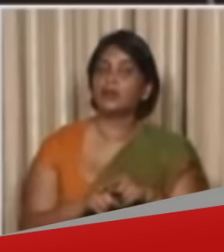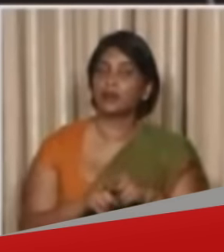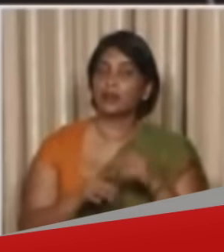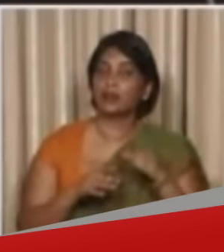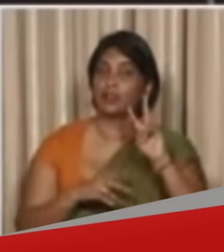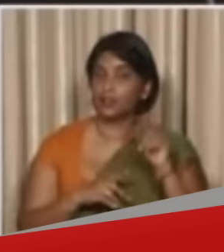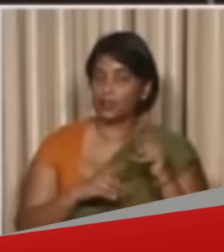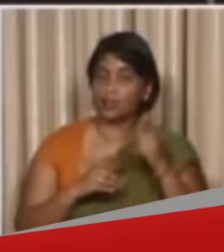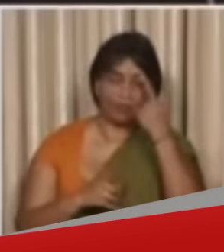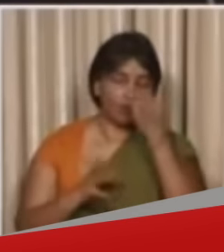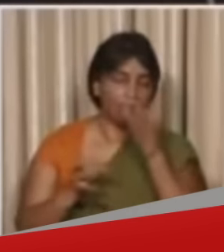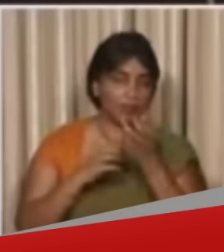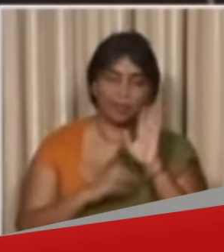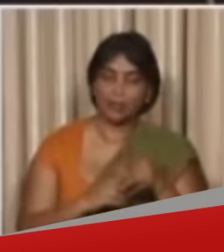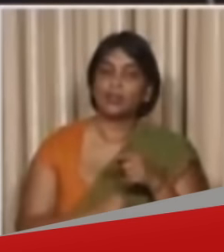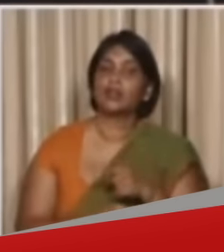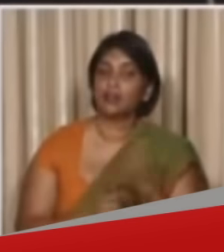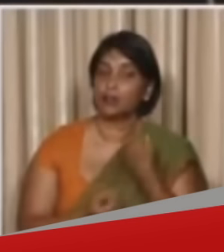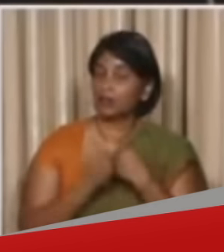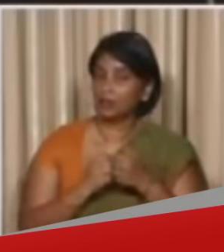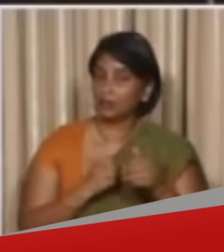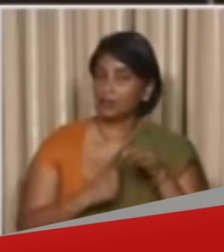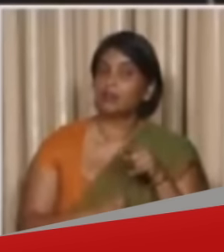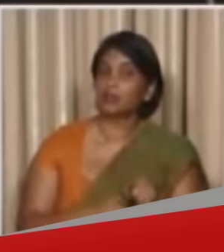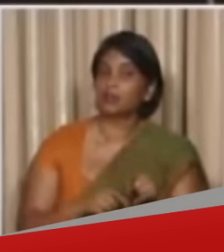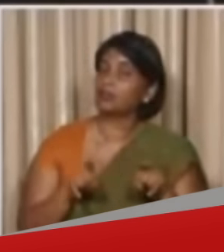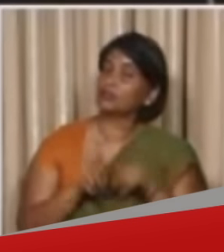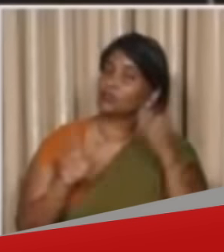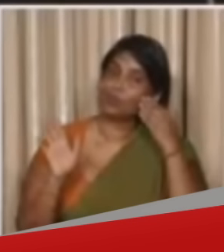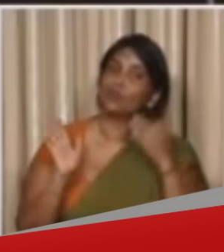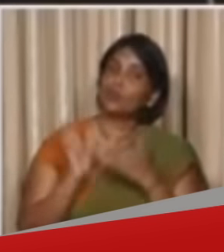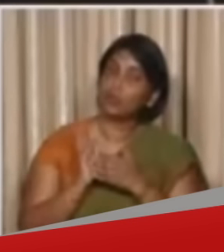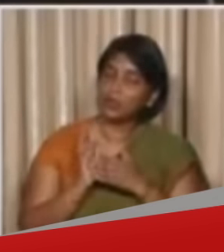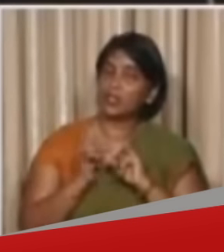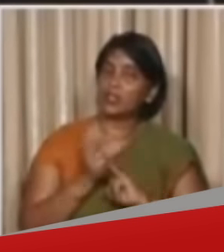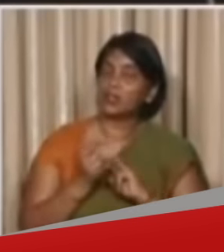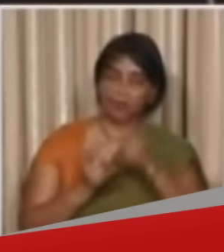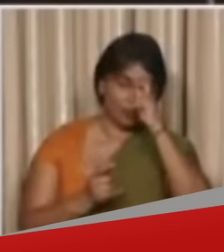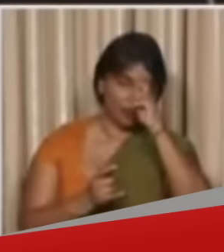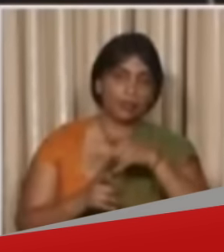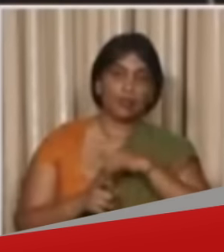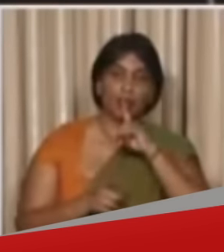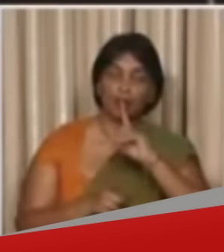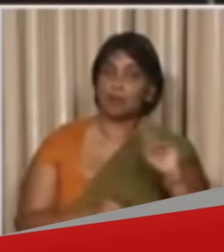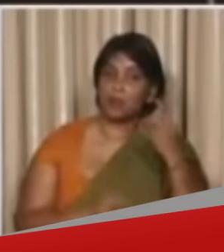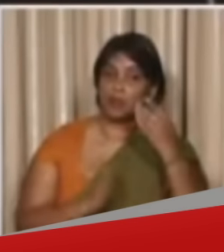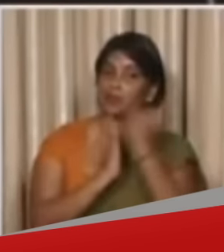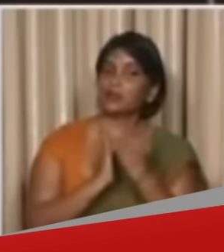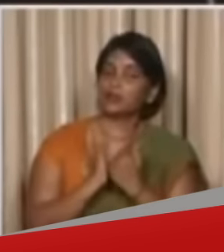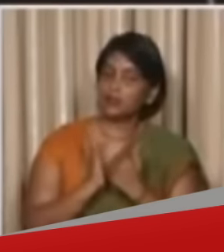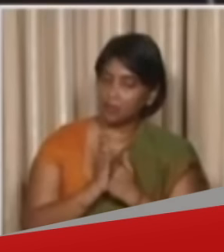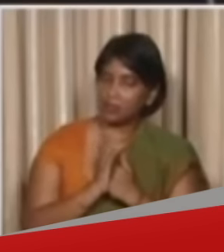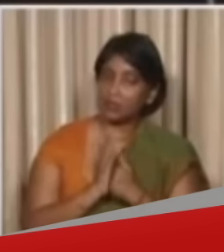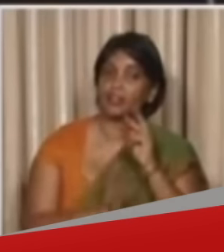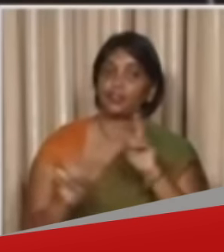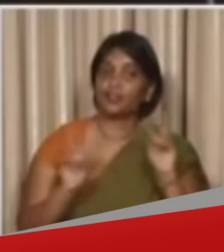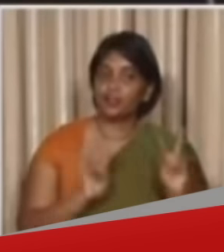21 පාස්කු ප්‍රහාරයෙන් පසු දින විමර්ශන සිදු කරන ආකාරය සම්බන්ධයෙන් සානි අබේසර මහතා ලබා දුන් නියෝග මාලාව